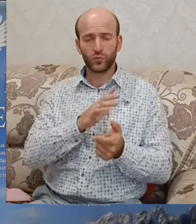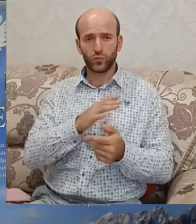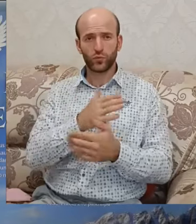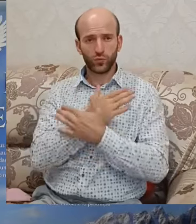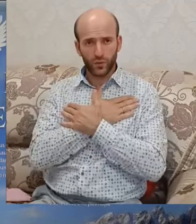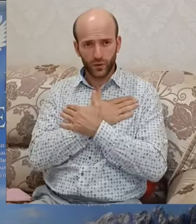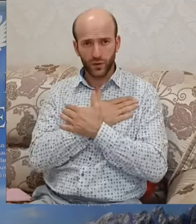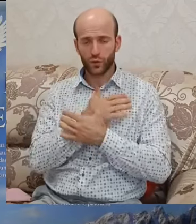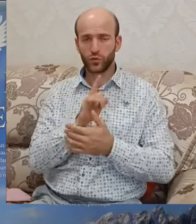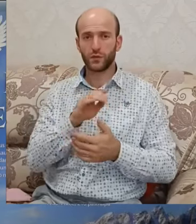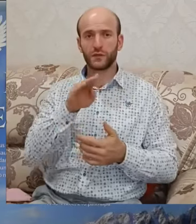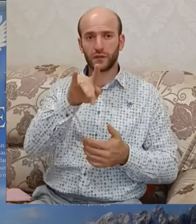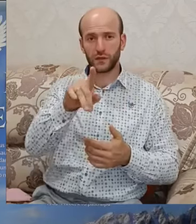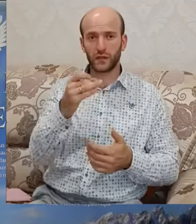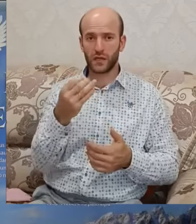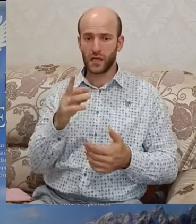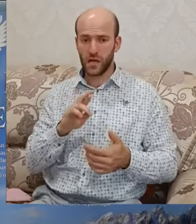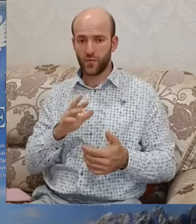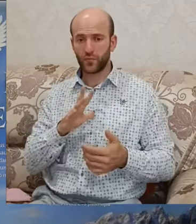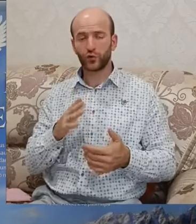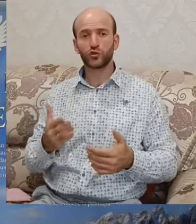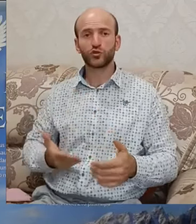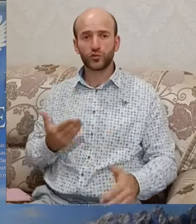Jo prisikėlimo jėgoje.